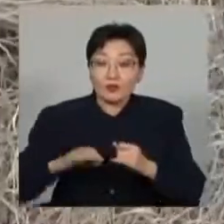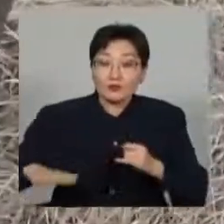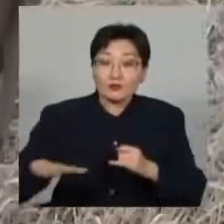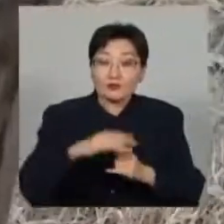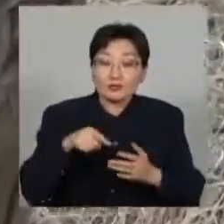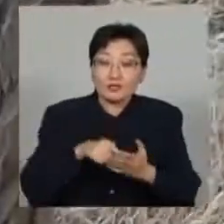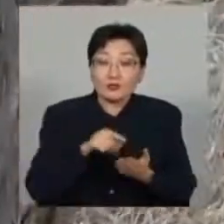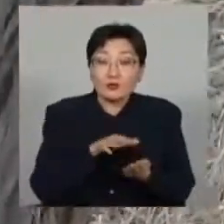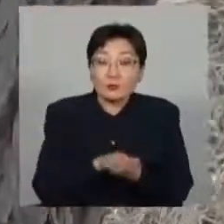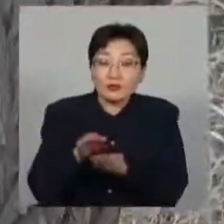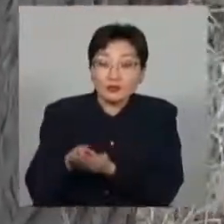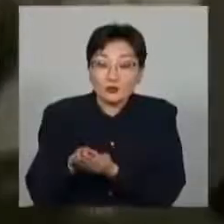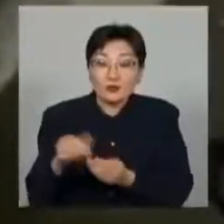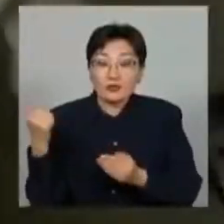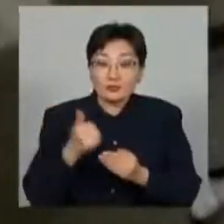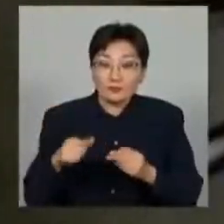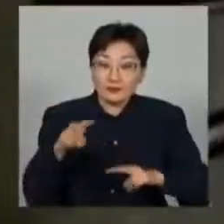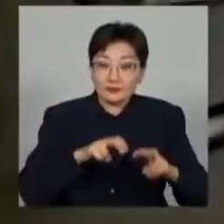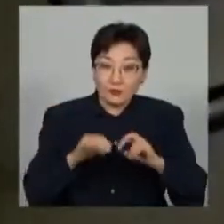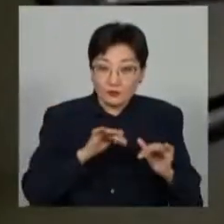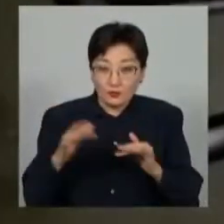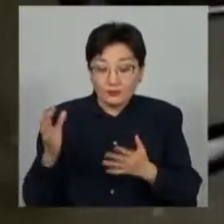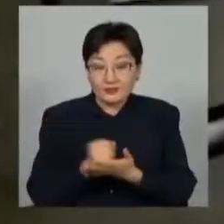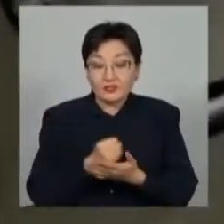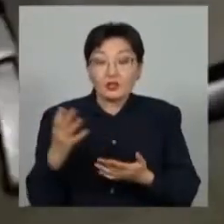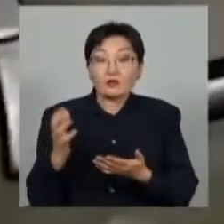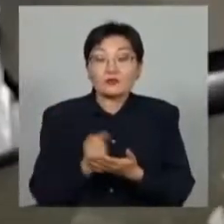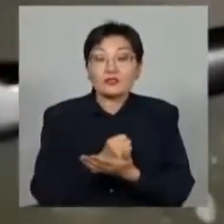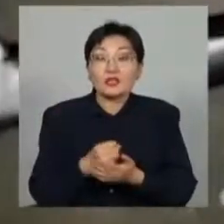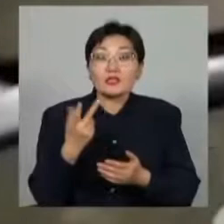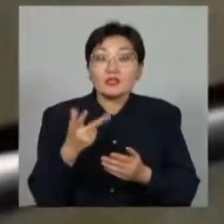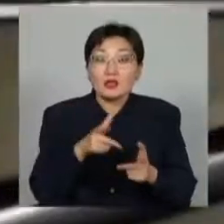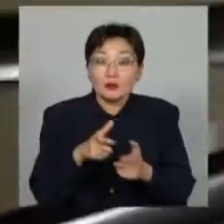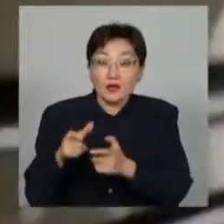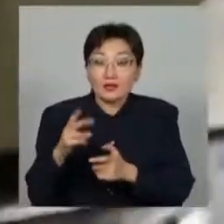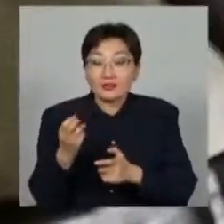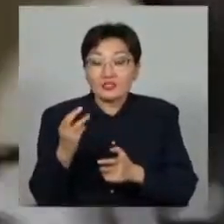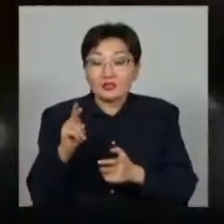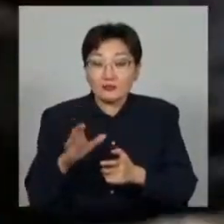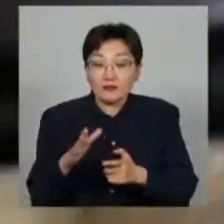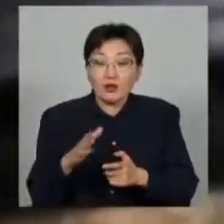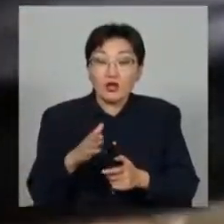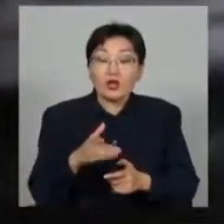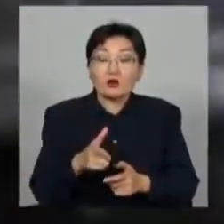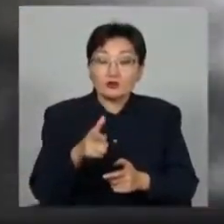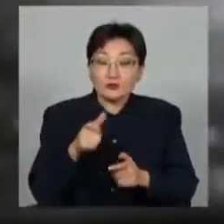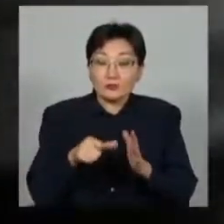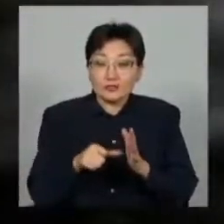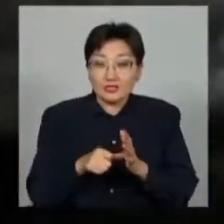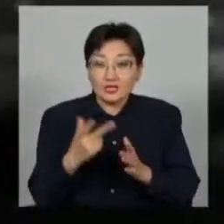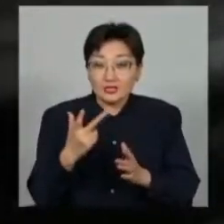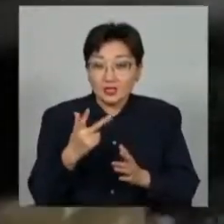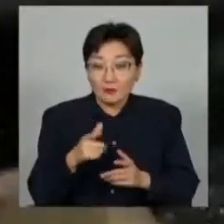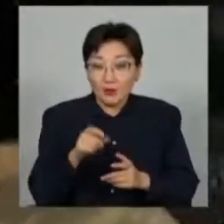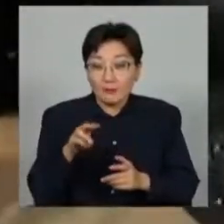городского кладбища. Только за неделю поисковой операции удалось обнаружить 3 автомата Калашникова, 6 охотничьих ружей, 3